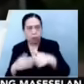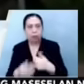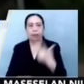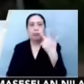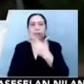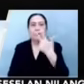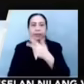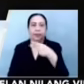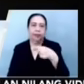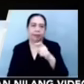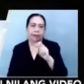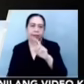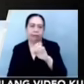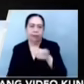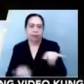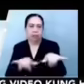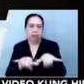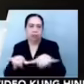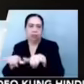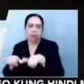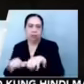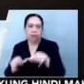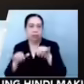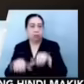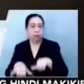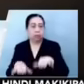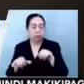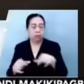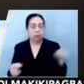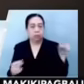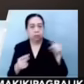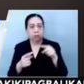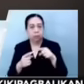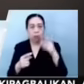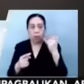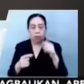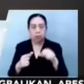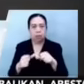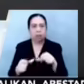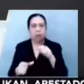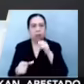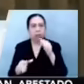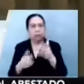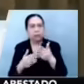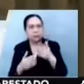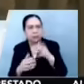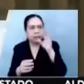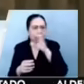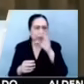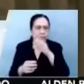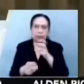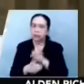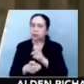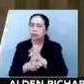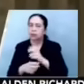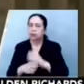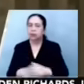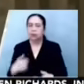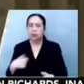KOJC compound. Nagtatagal daw ang kanilang operasyon dahil hindi basta-basta ang target area. We are looking